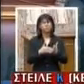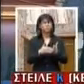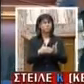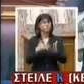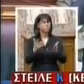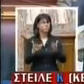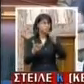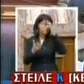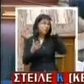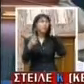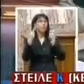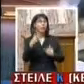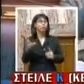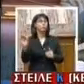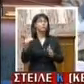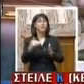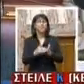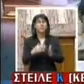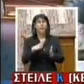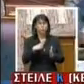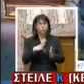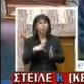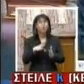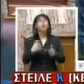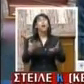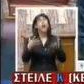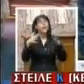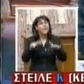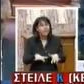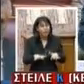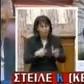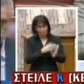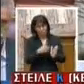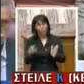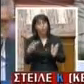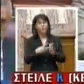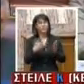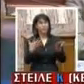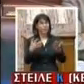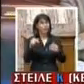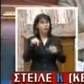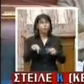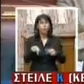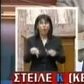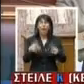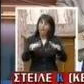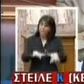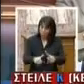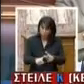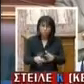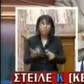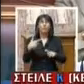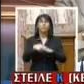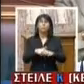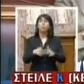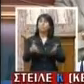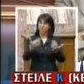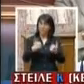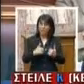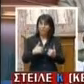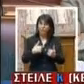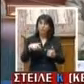αυτοί, 250.000 άνθρωποι έχουν μπει στην ανεργία μέσα στο 10. Θα πάει τώρα που είναι άνεργος και δεν έχει και ταμείο, γιατί είναι μικρομεσαίος,